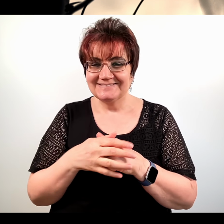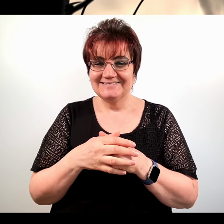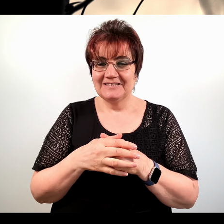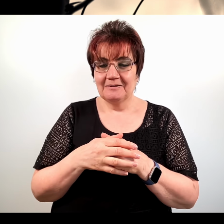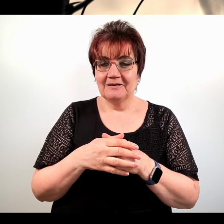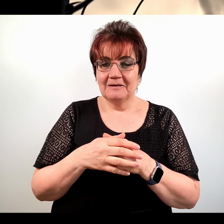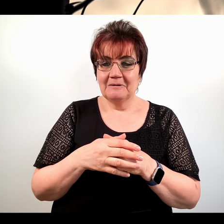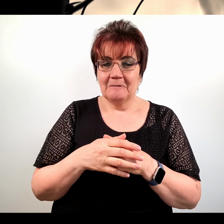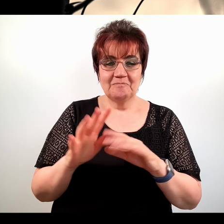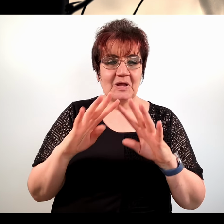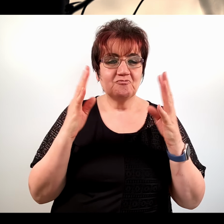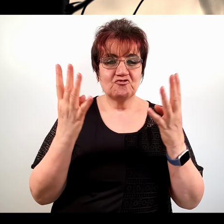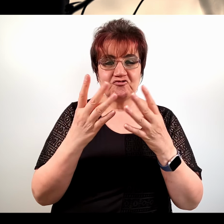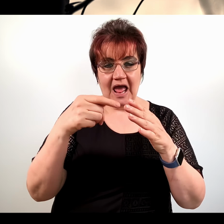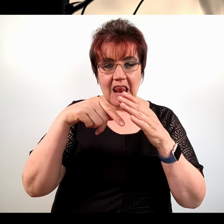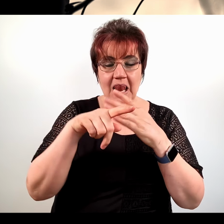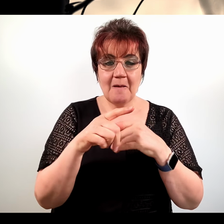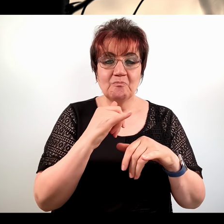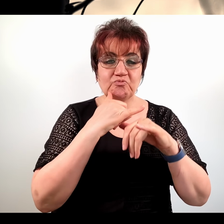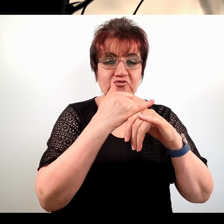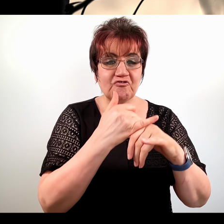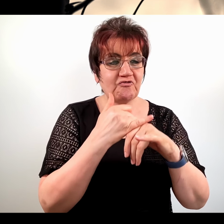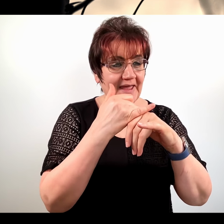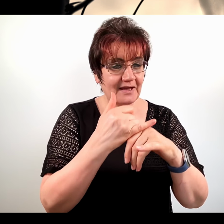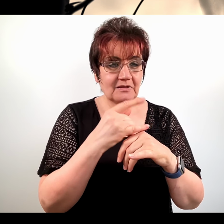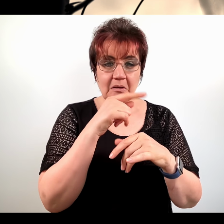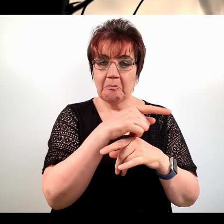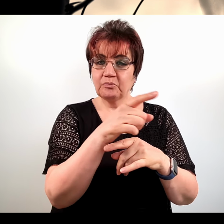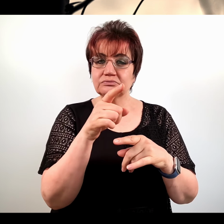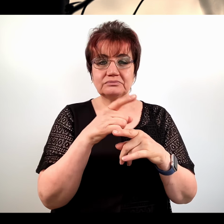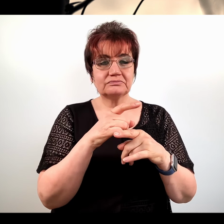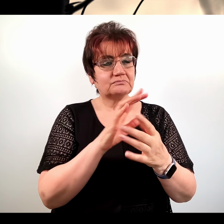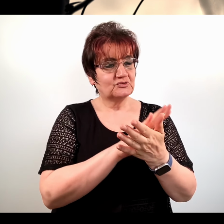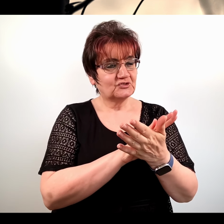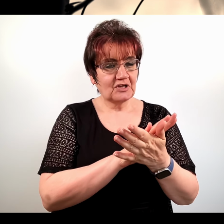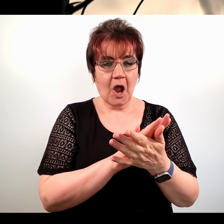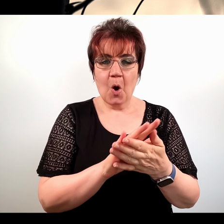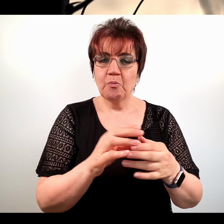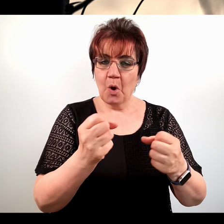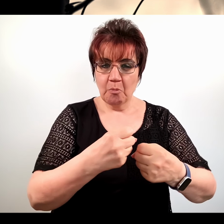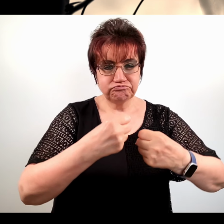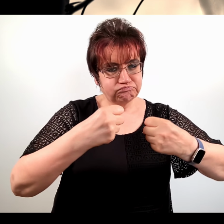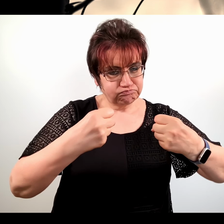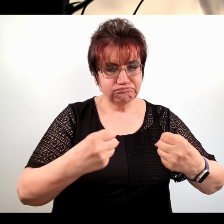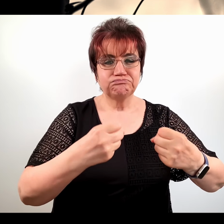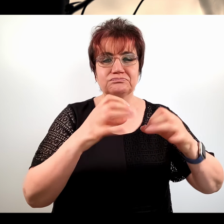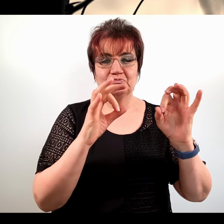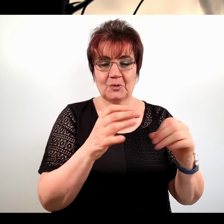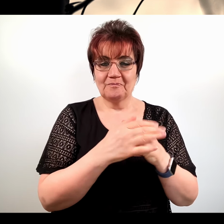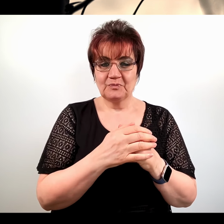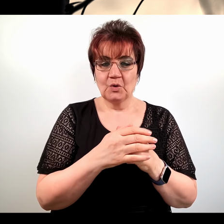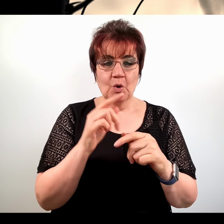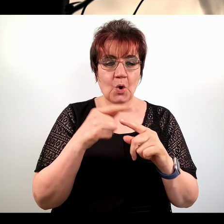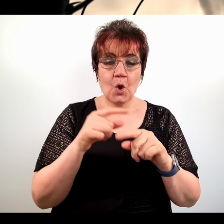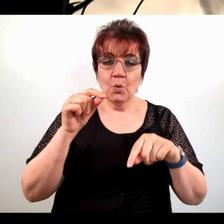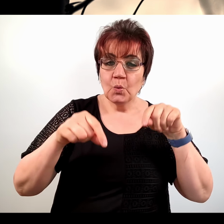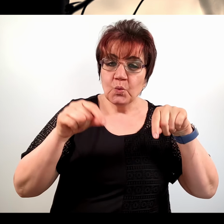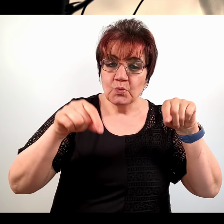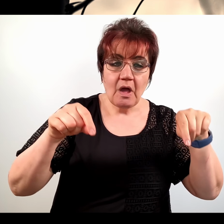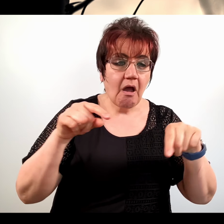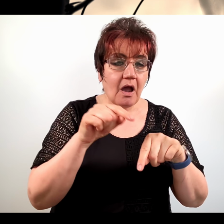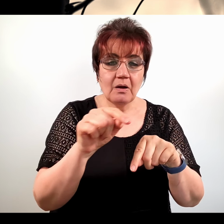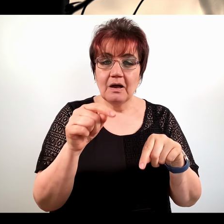Die Pferde im Stall waren gut genährt und gestriegelt und die Hühner und Gänse